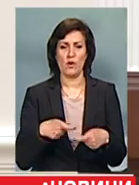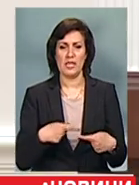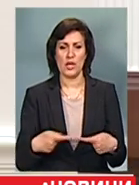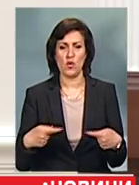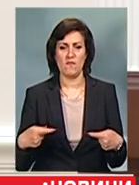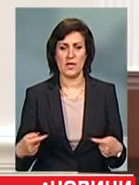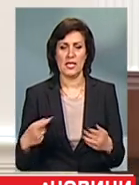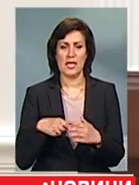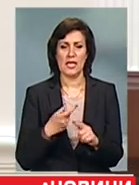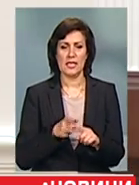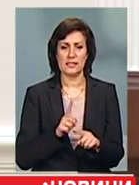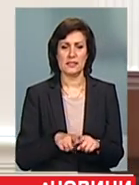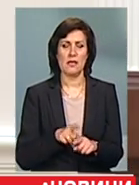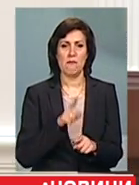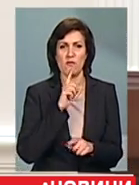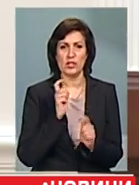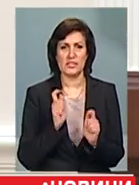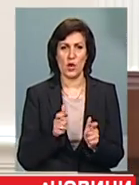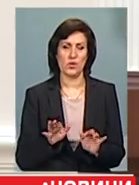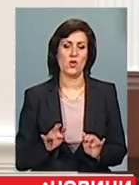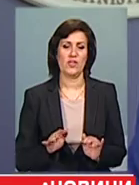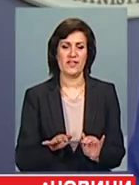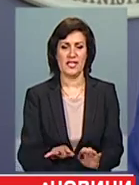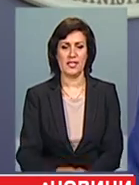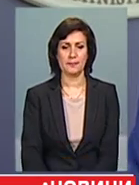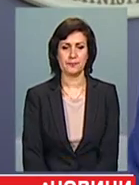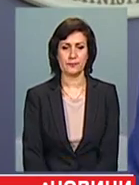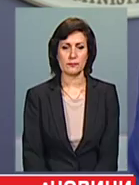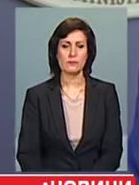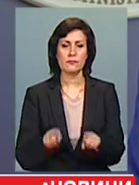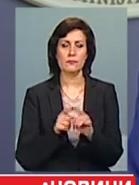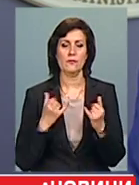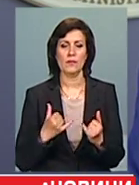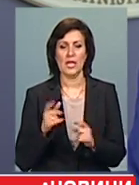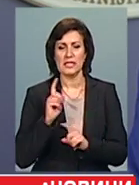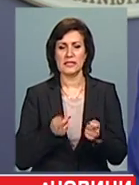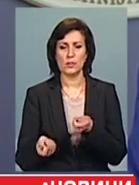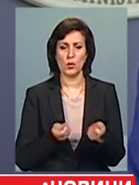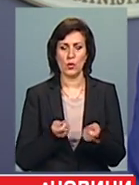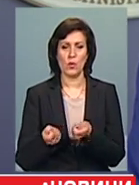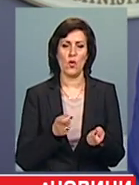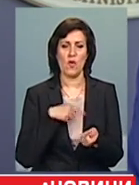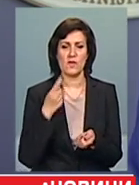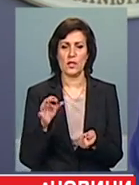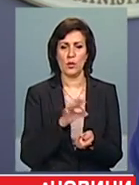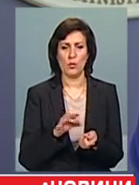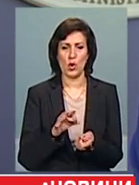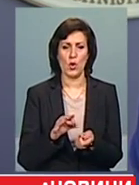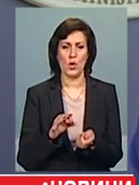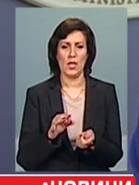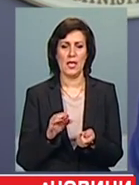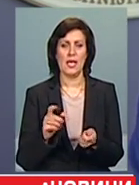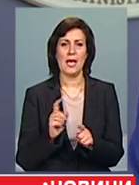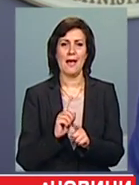товарів. Тобто це мовчазна згода в дії. Також сьогодні на засіданні уряду говорили про дерегуляцію